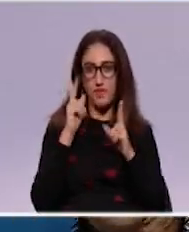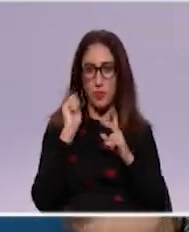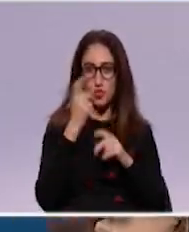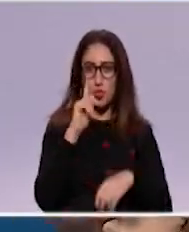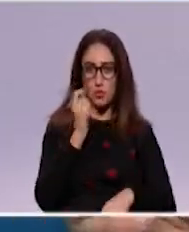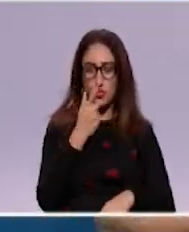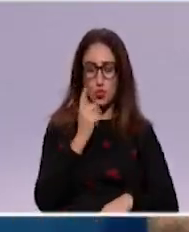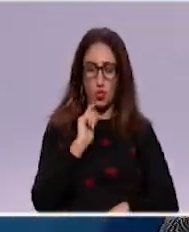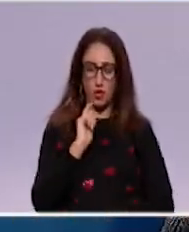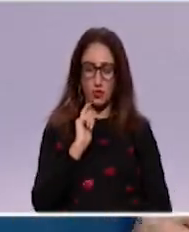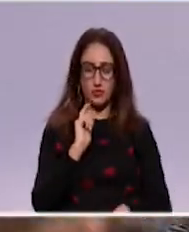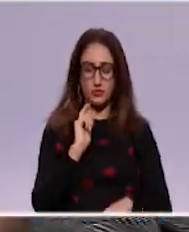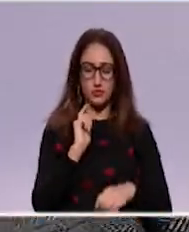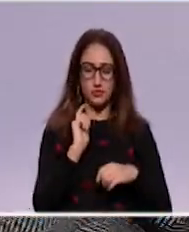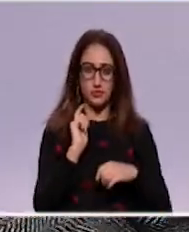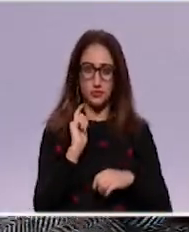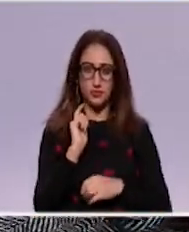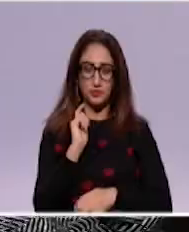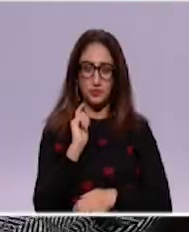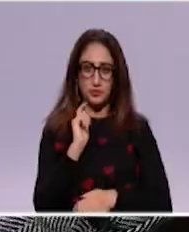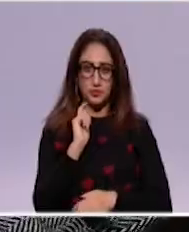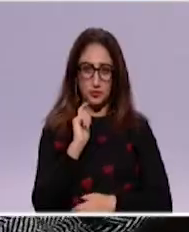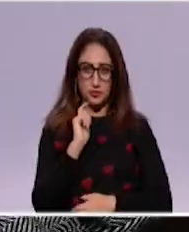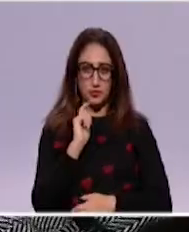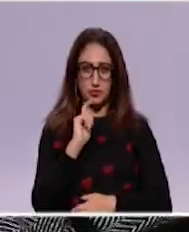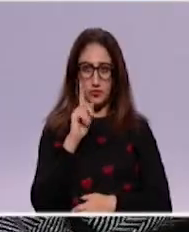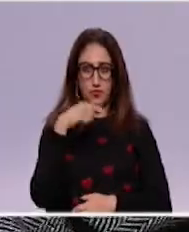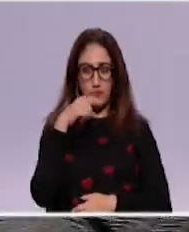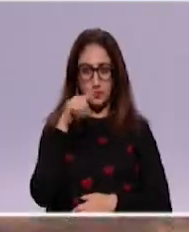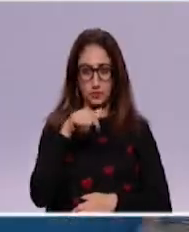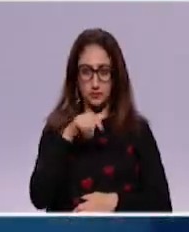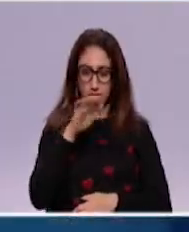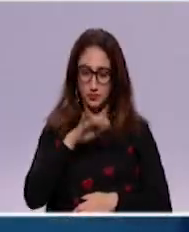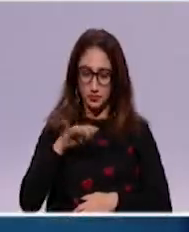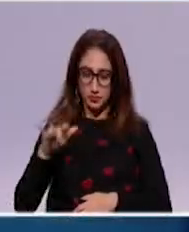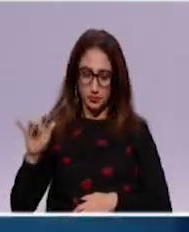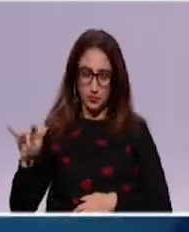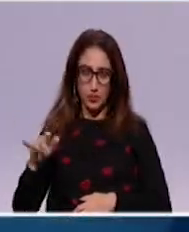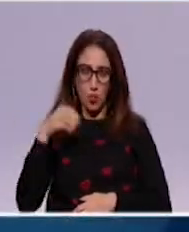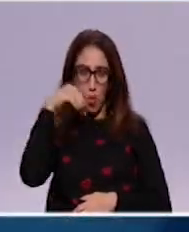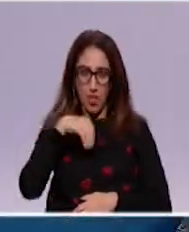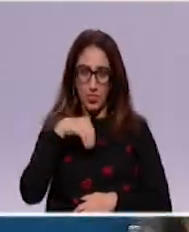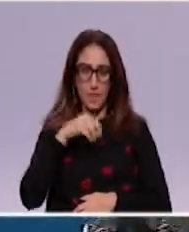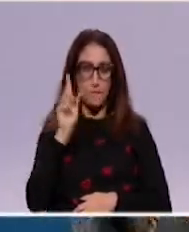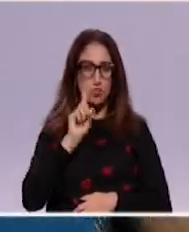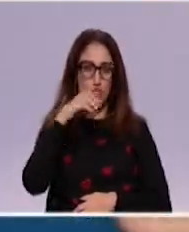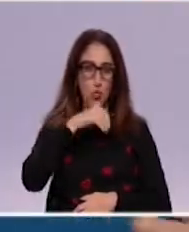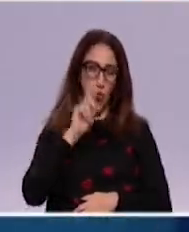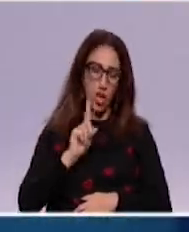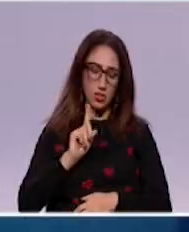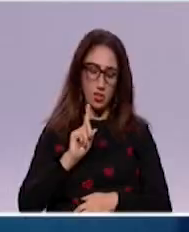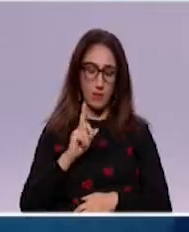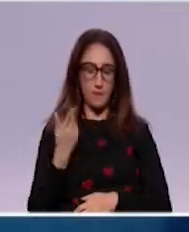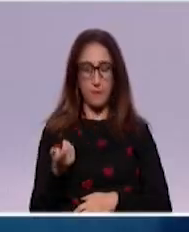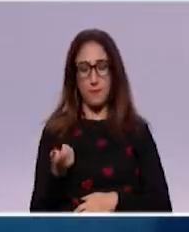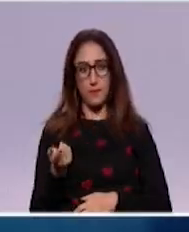قلت رأيي ما عندناش في المزيكا نوت مؤدبة ونوت قلة الادب فشيل